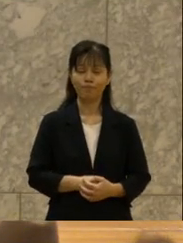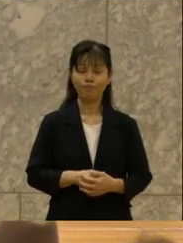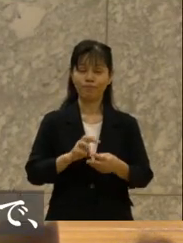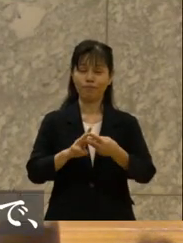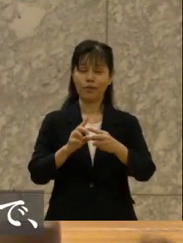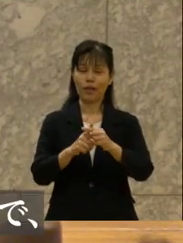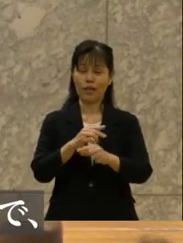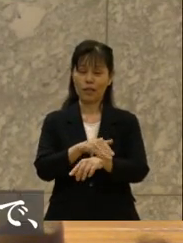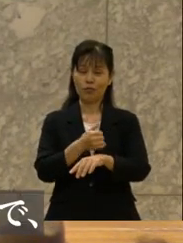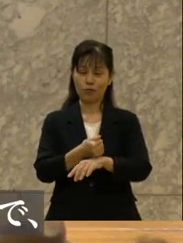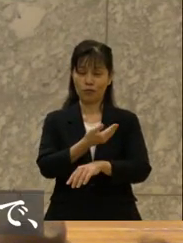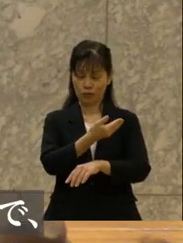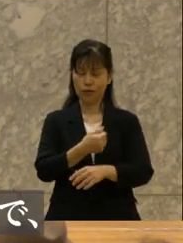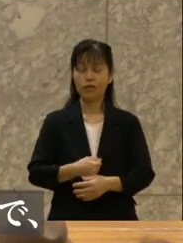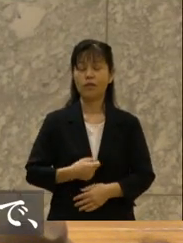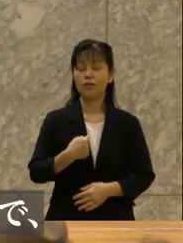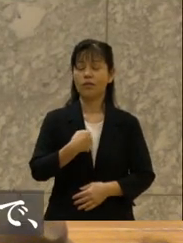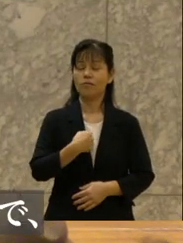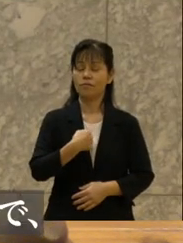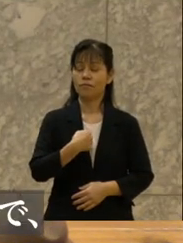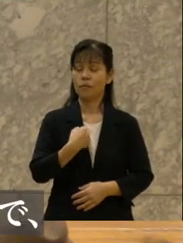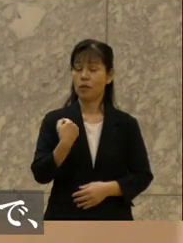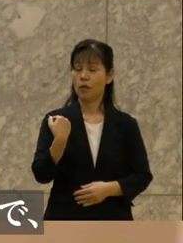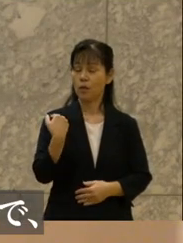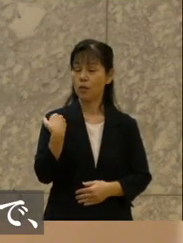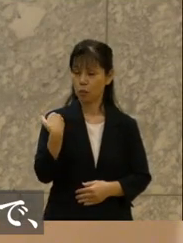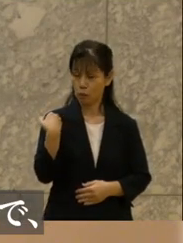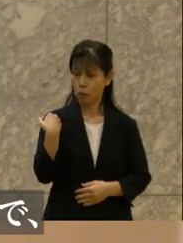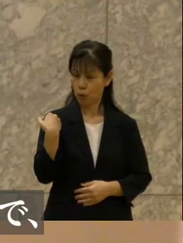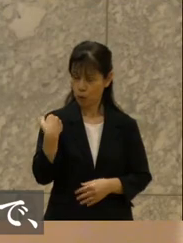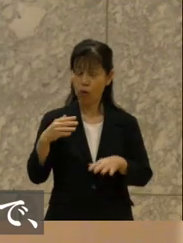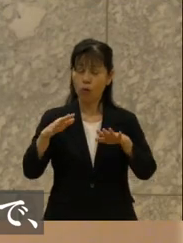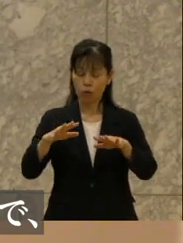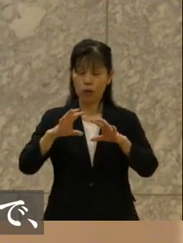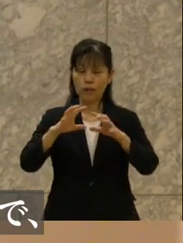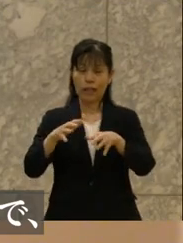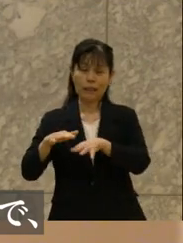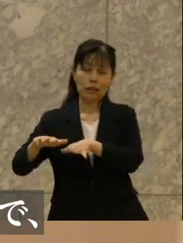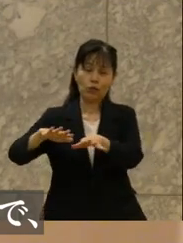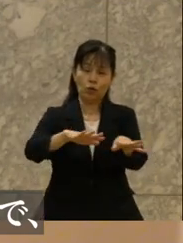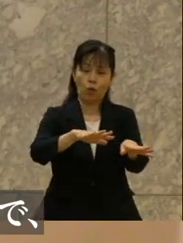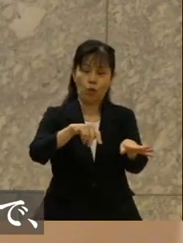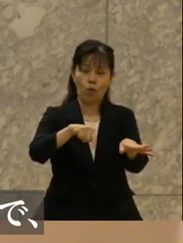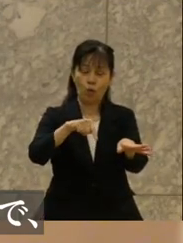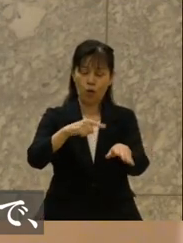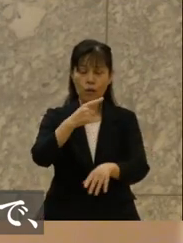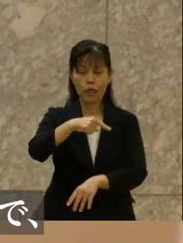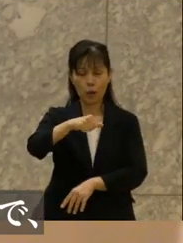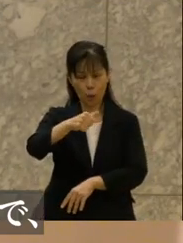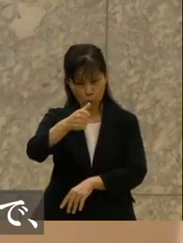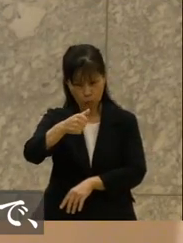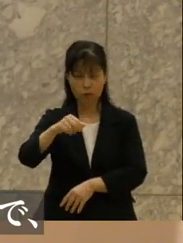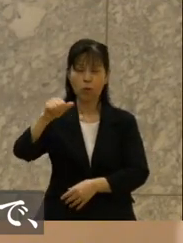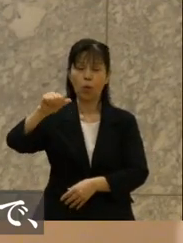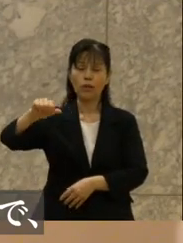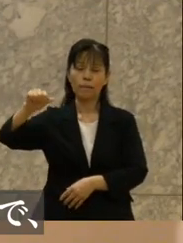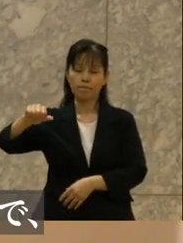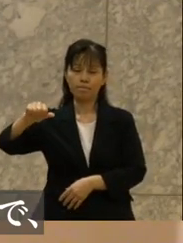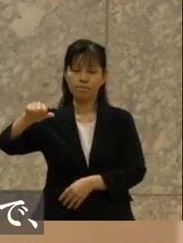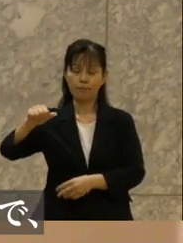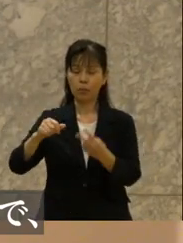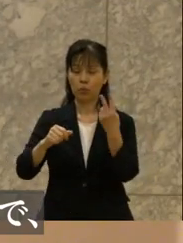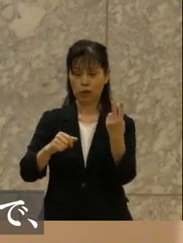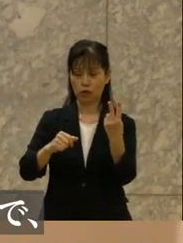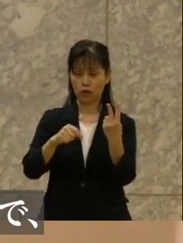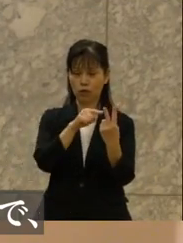私はそうですねもともと今回の世界陸上も1500mと5000mの2種目